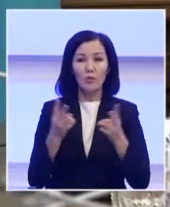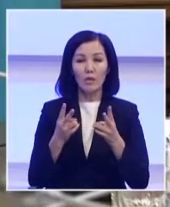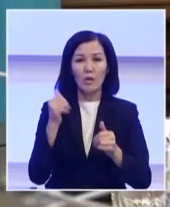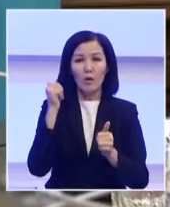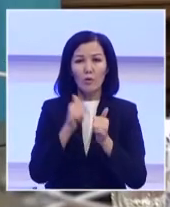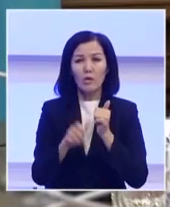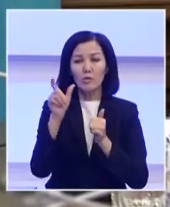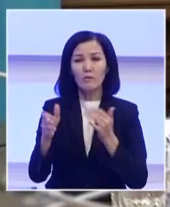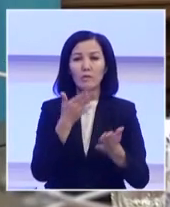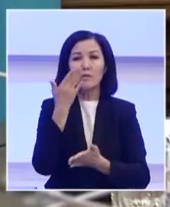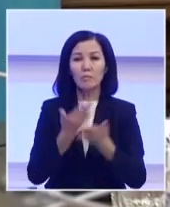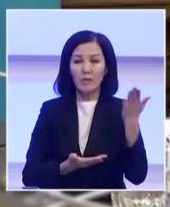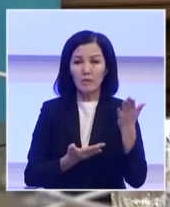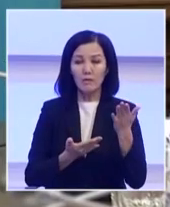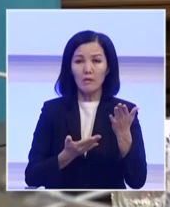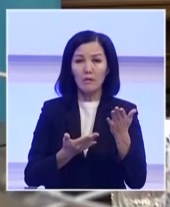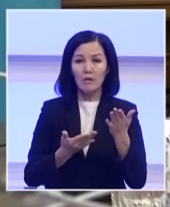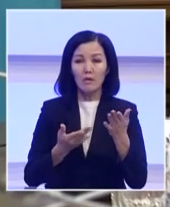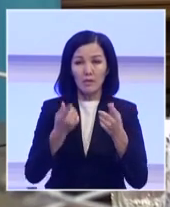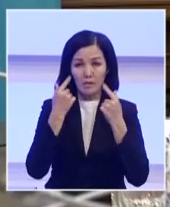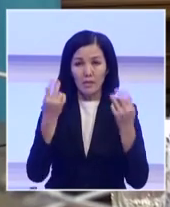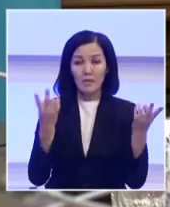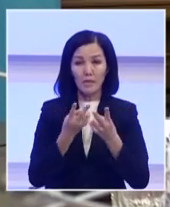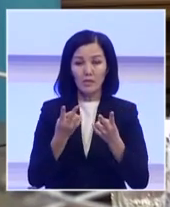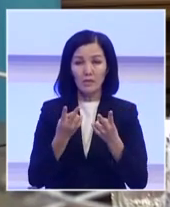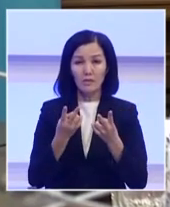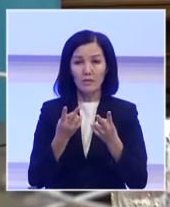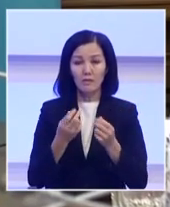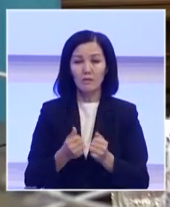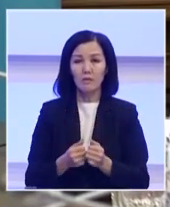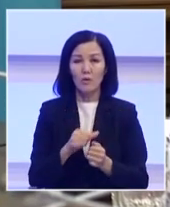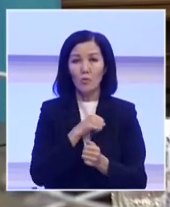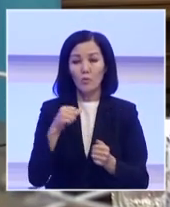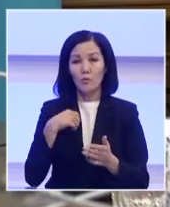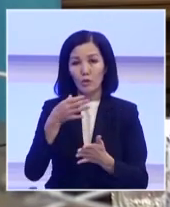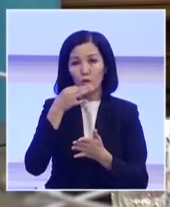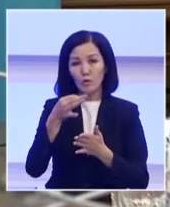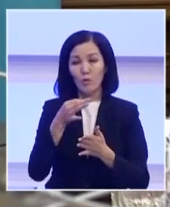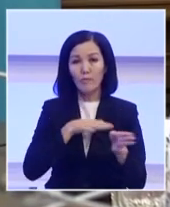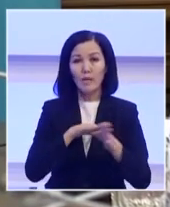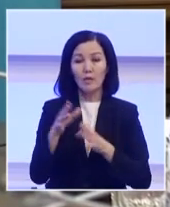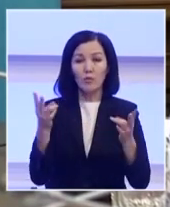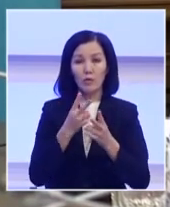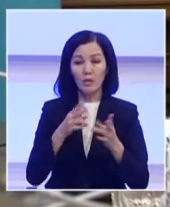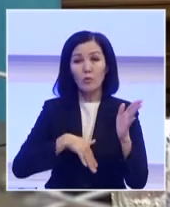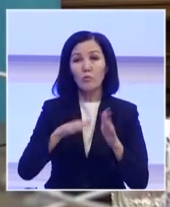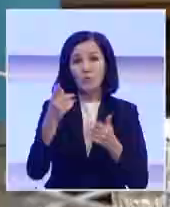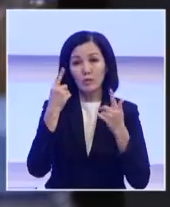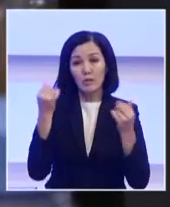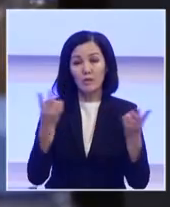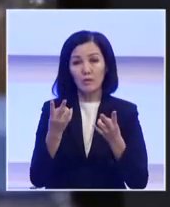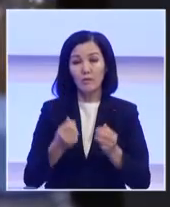каждого спрашивать, тогда они будут знать. Хотя это не должен ты делать это. Они, каждый из них должен лучше тебя знать у себя в